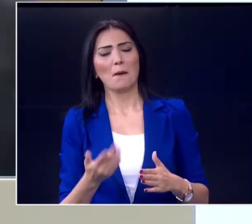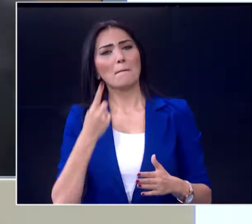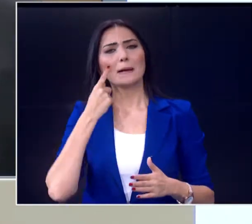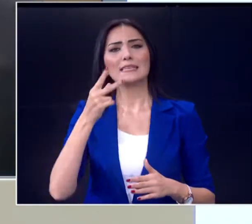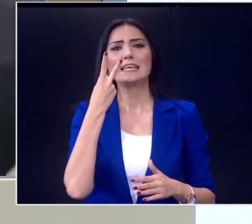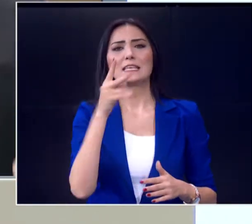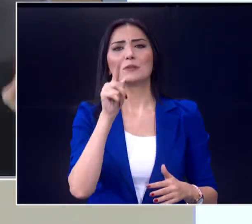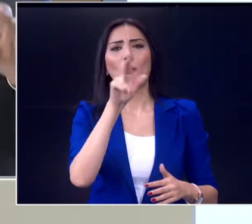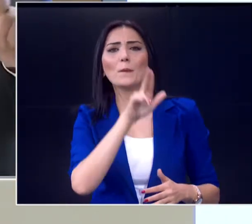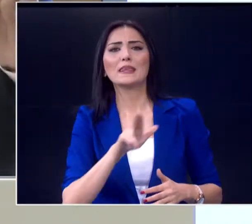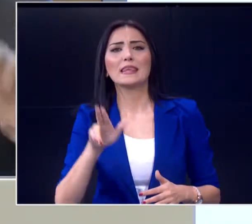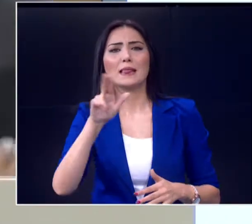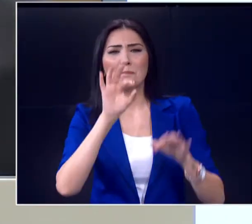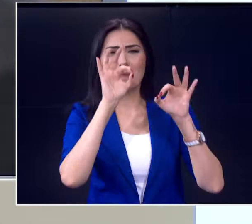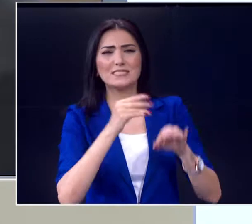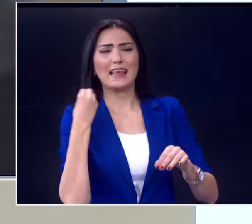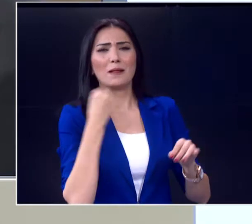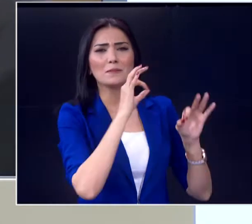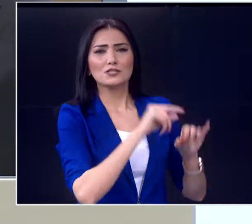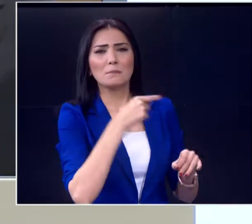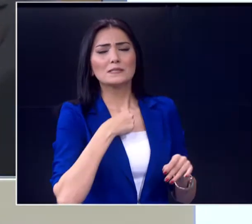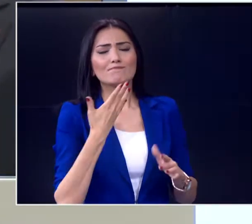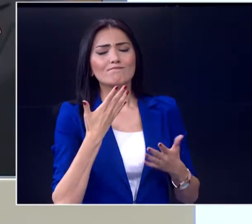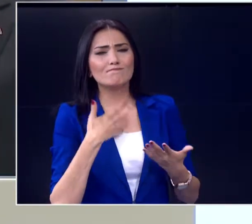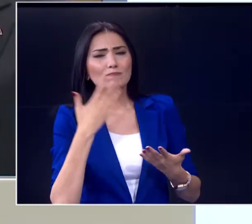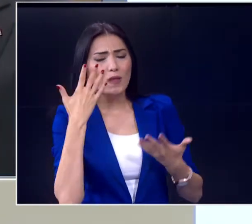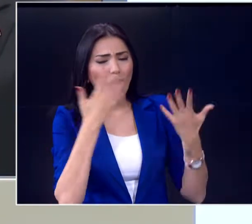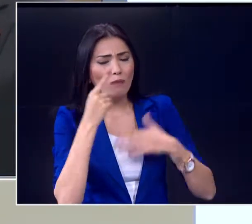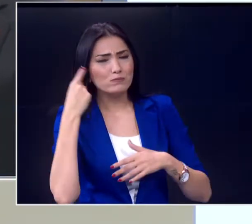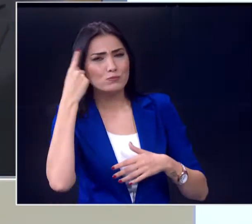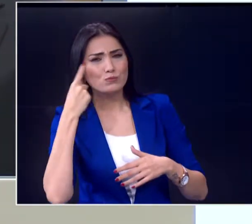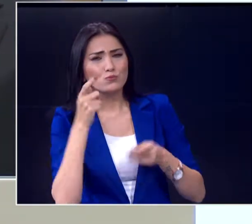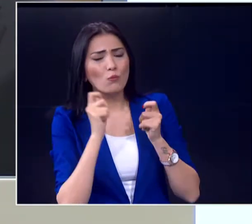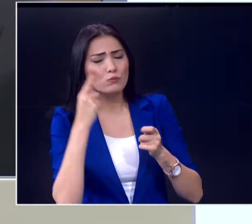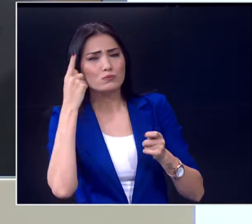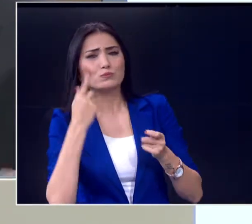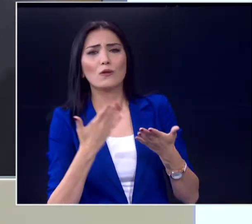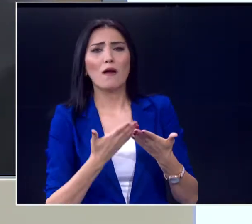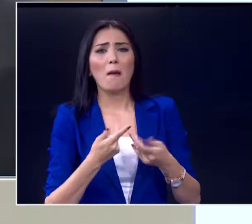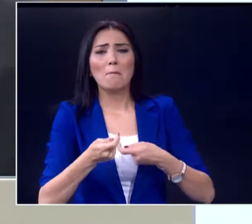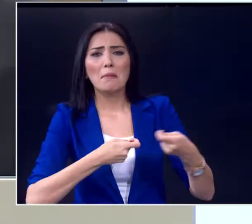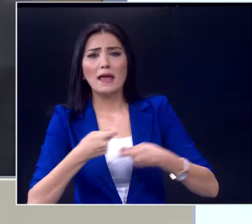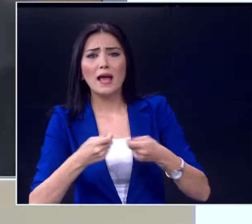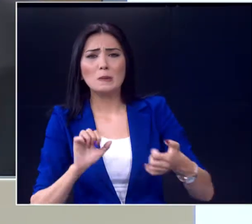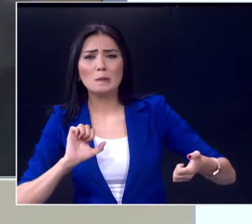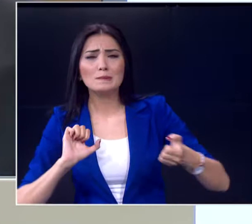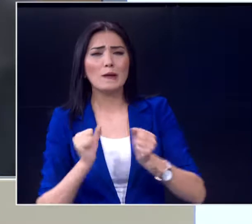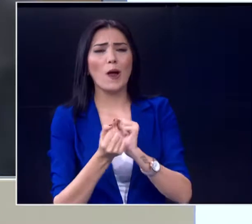Bakın 2017'nin başında biz kara kara düşünüyorduk. Ya piyasa